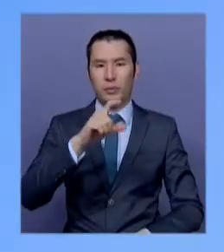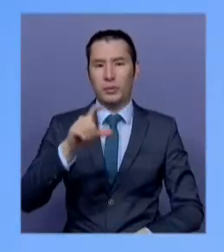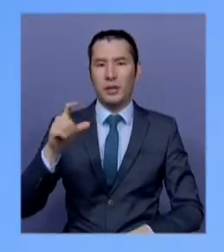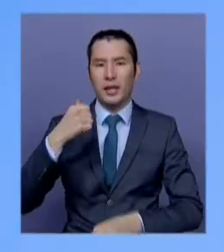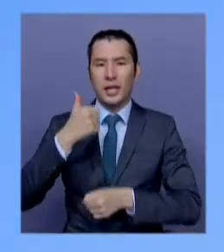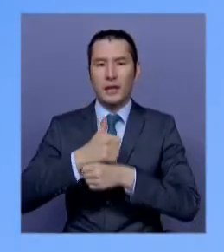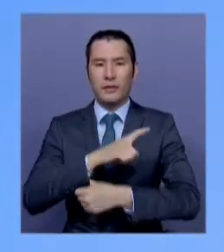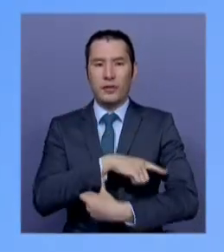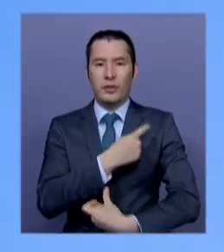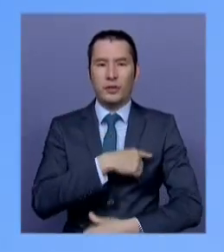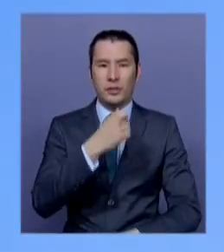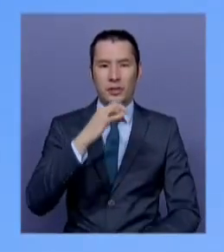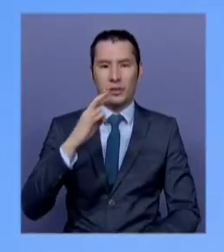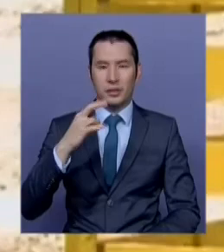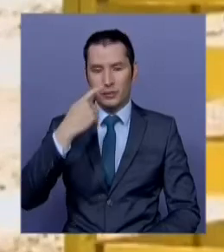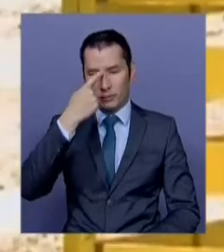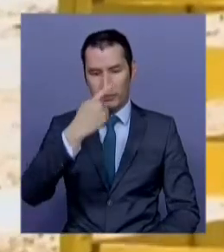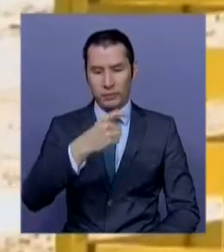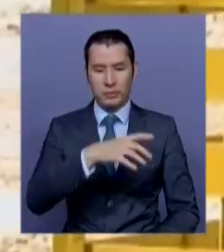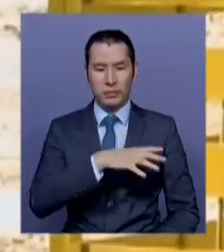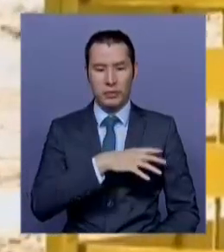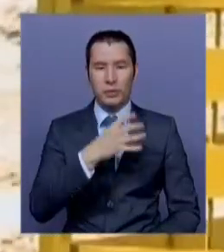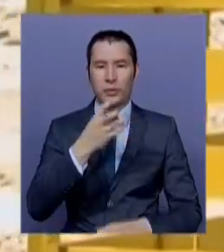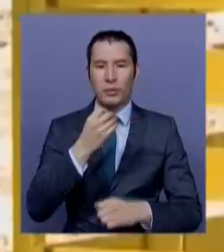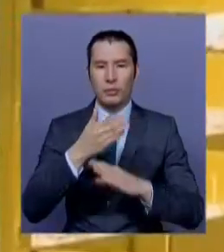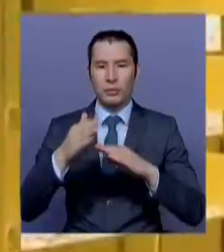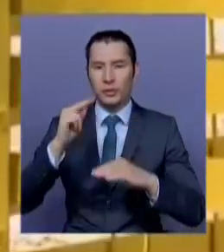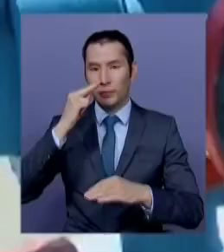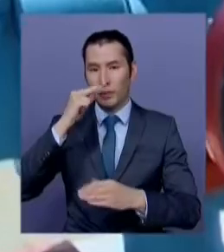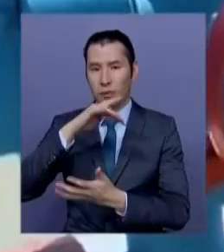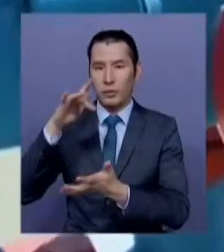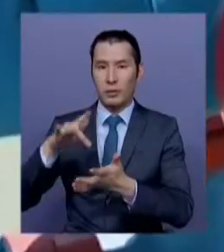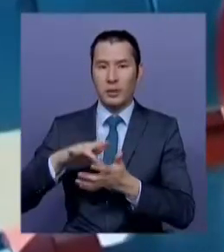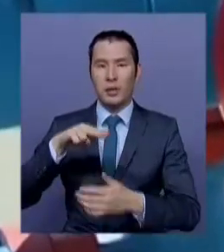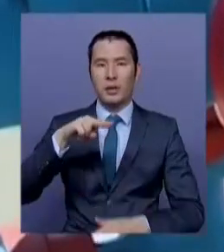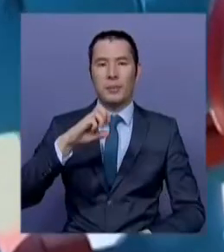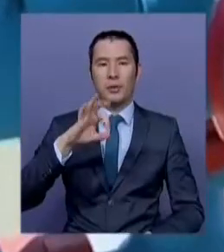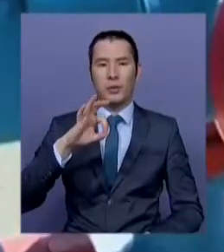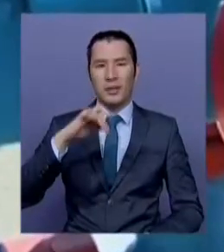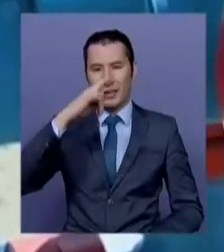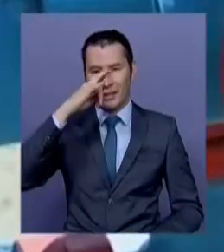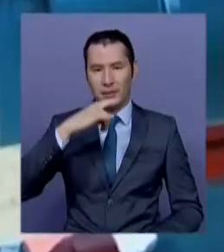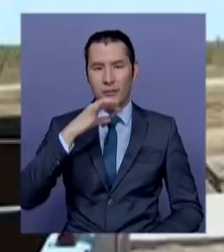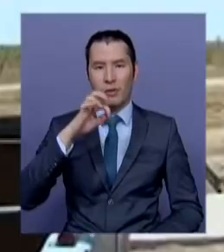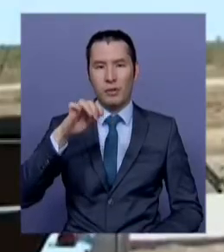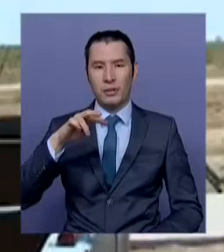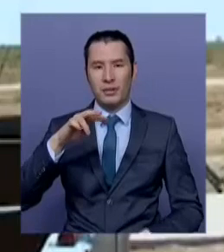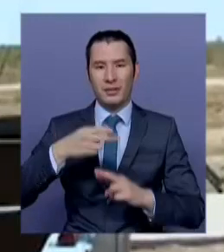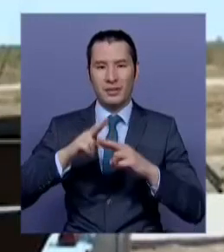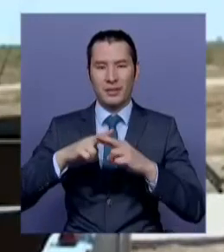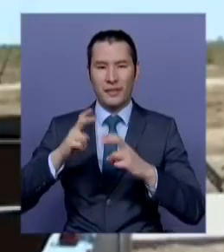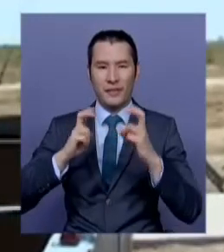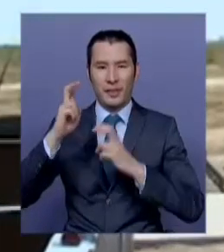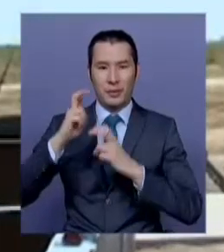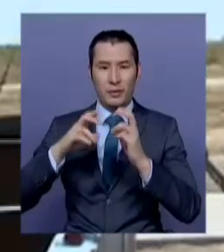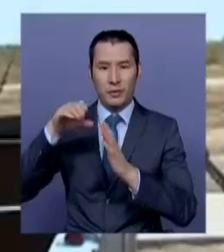дәрігер Айжан Есмағамбетова мәлімдеді. Бұдан бөлек ол Шымкент қаласындағы Петро Казахстан Oil Production кәсіпорнының қызметкерлері